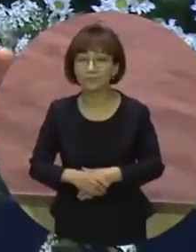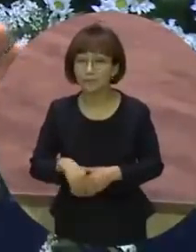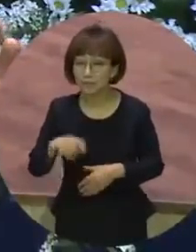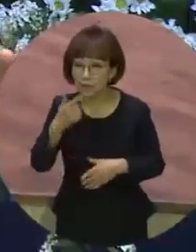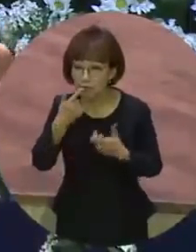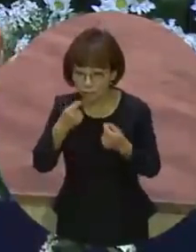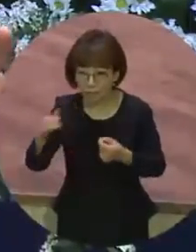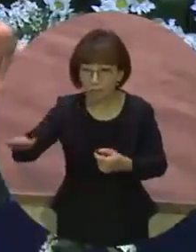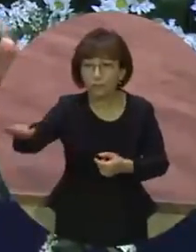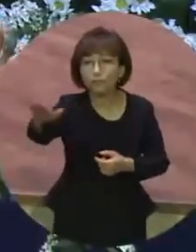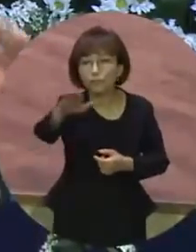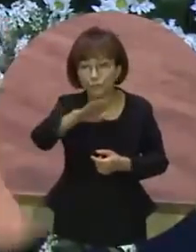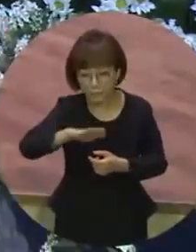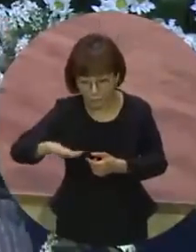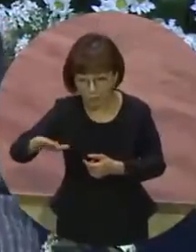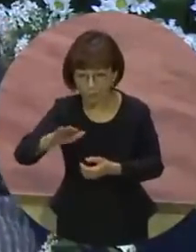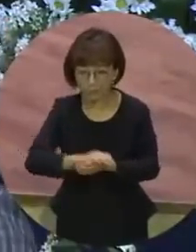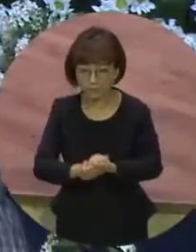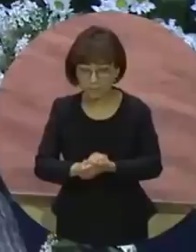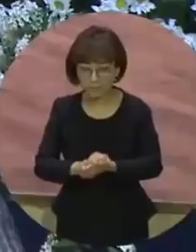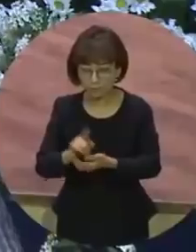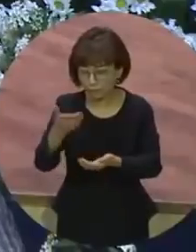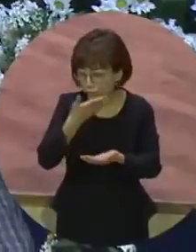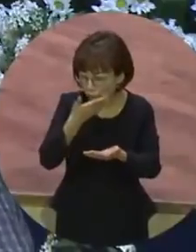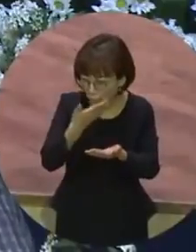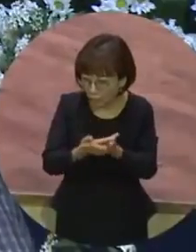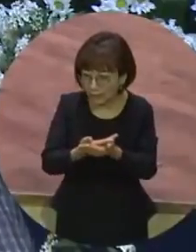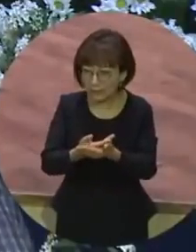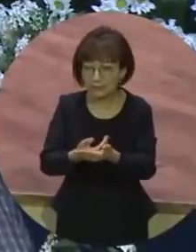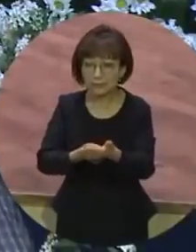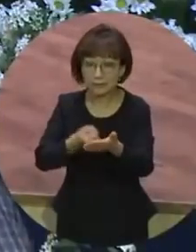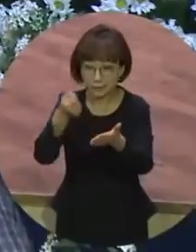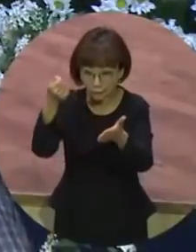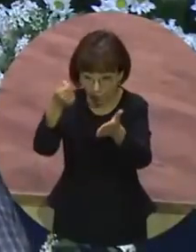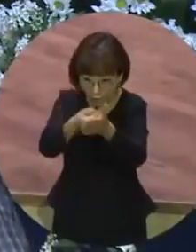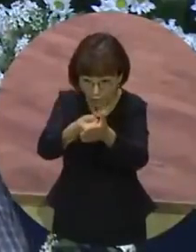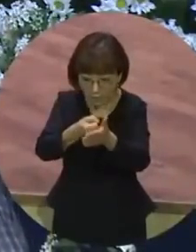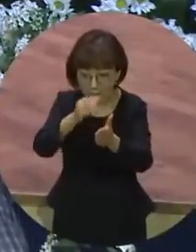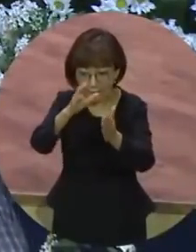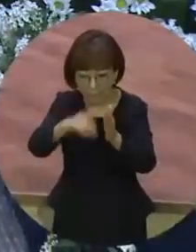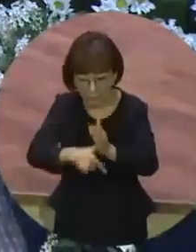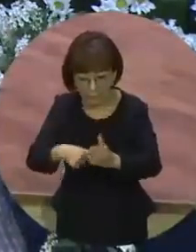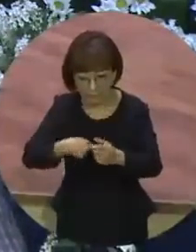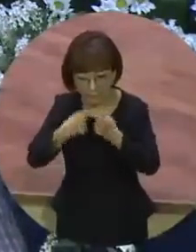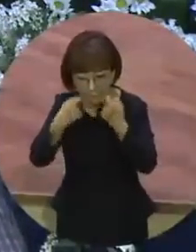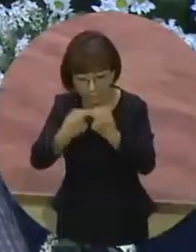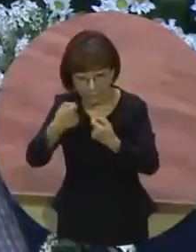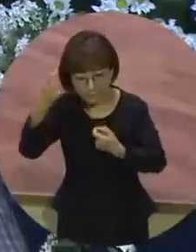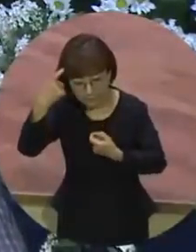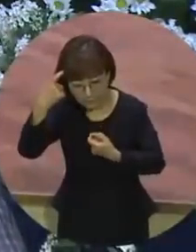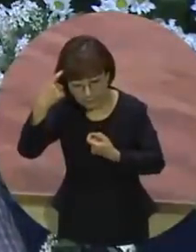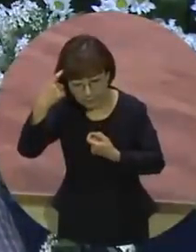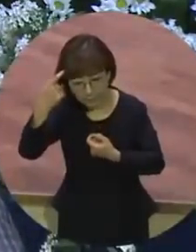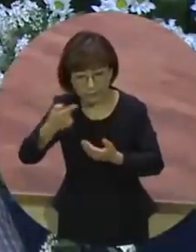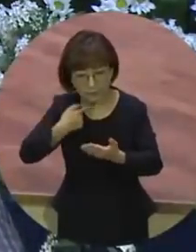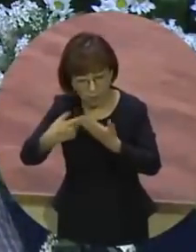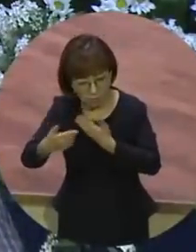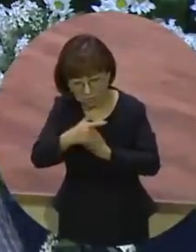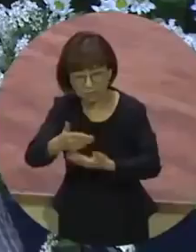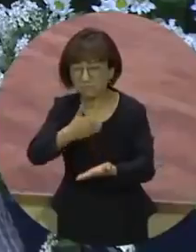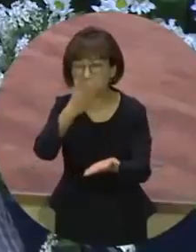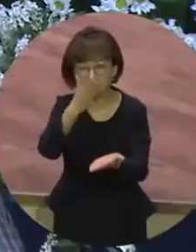내 자존심, 내 경험, 내 기분이 아니고 언약적 시선을 가지시 바랍니다. 언약적 관점에서 봐야